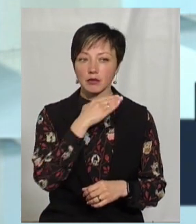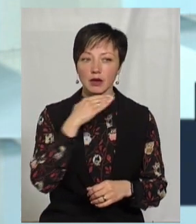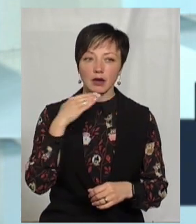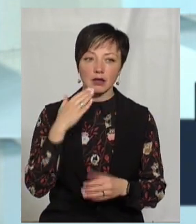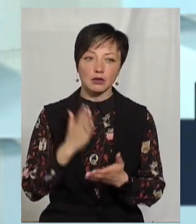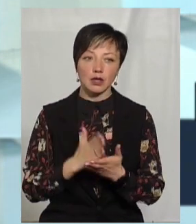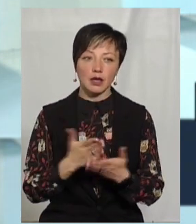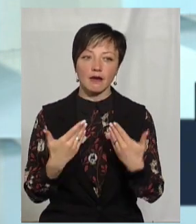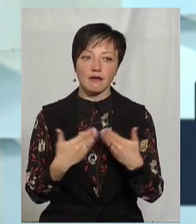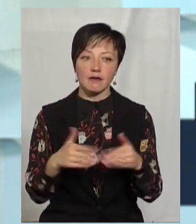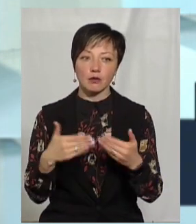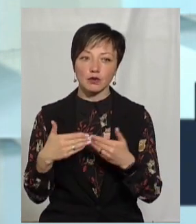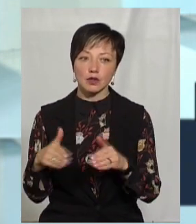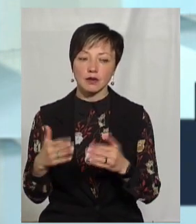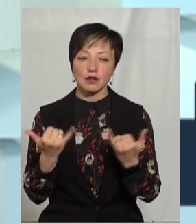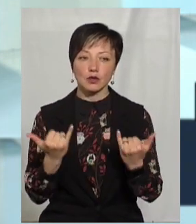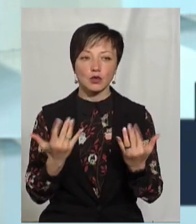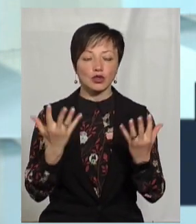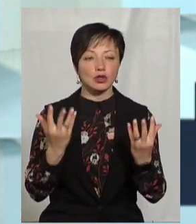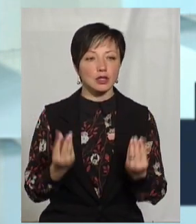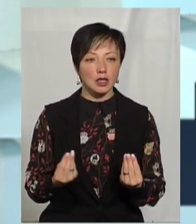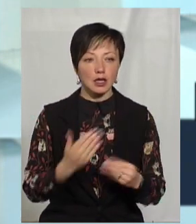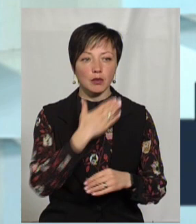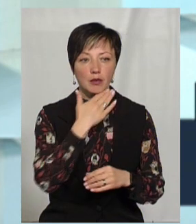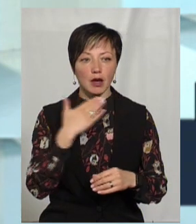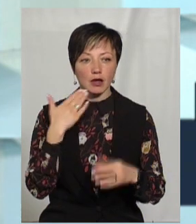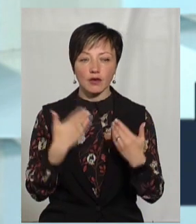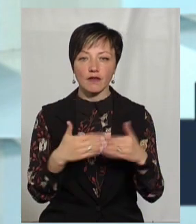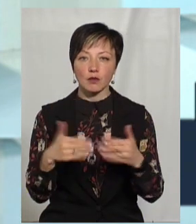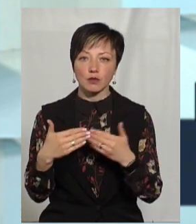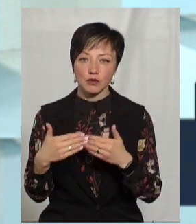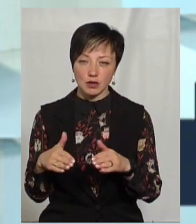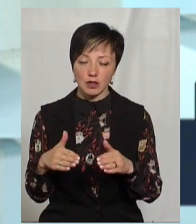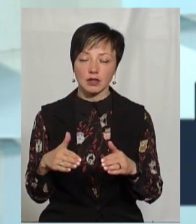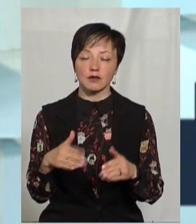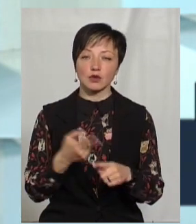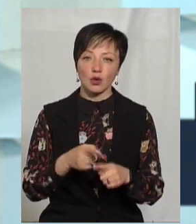є випускників. На сьогоднішній день багато випускників, вони